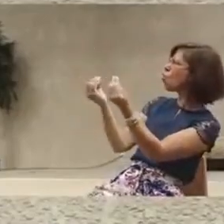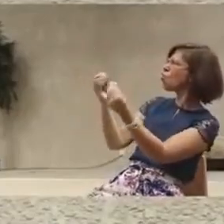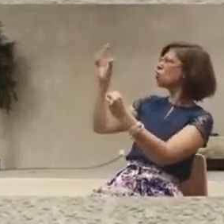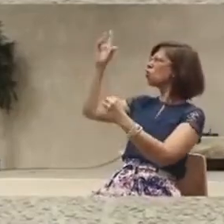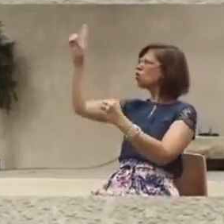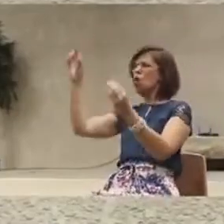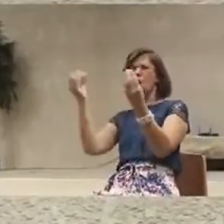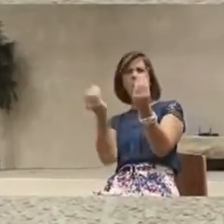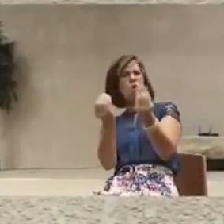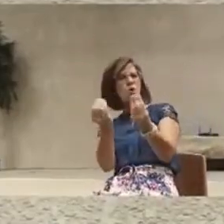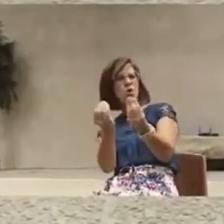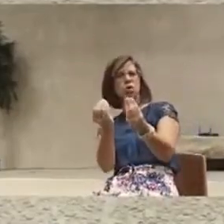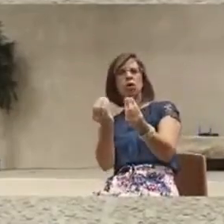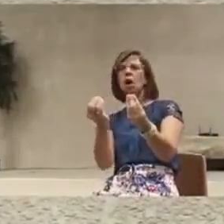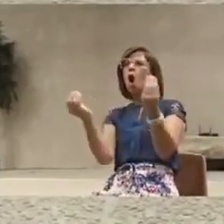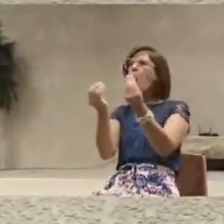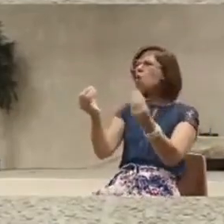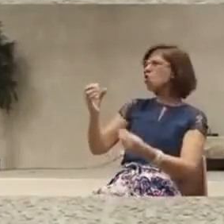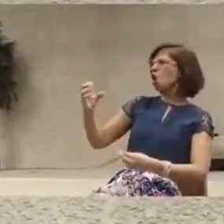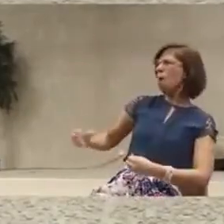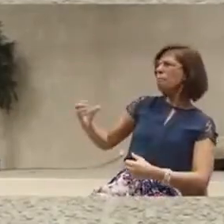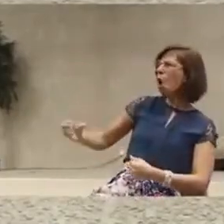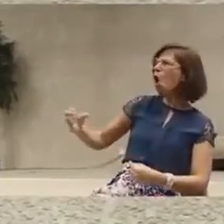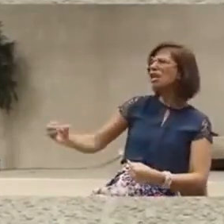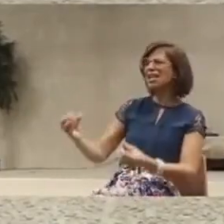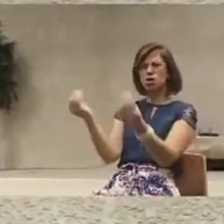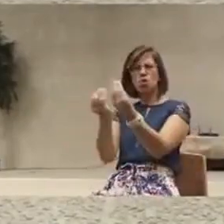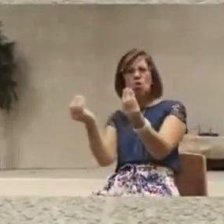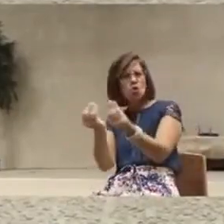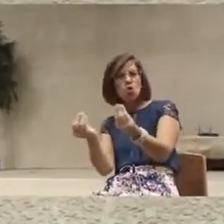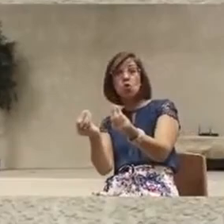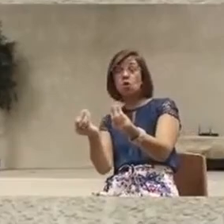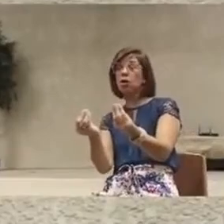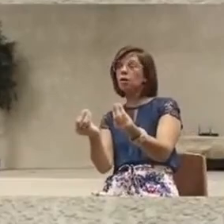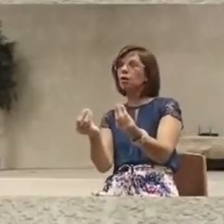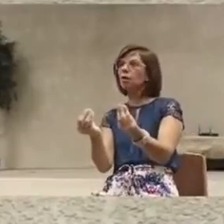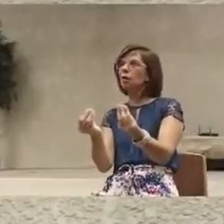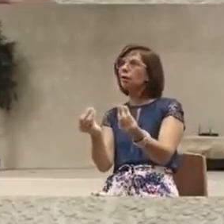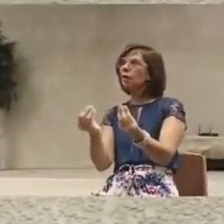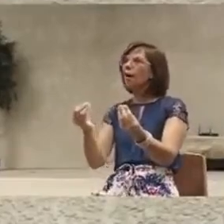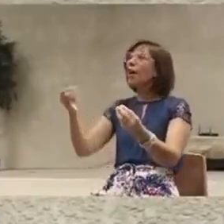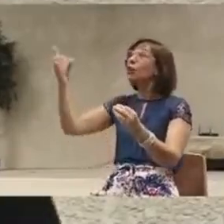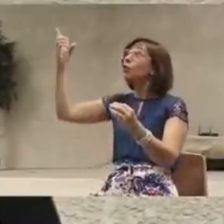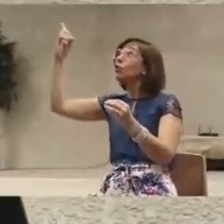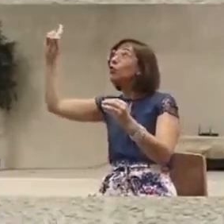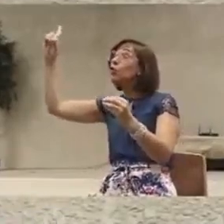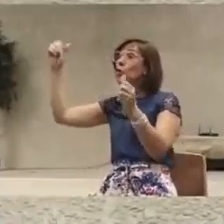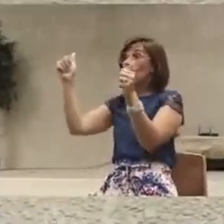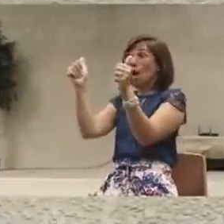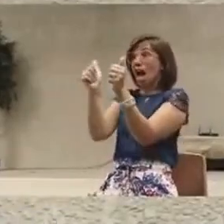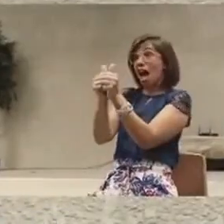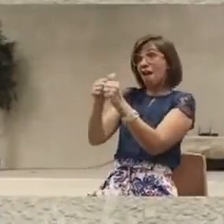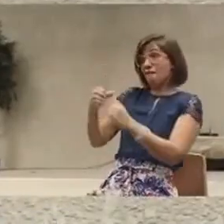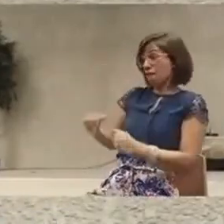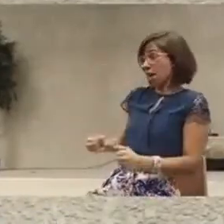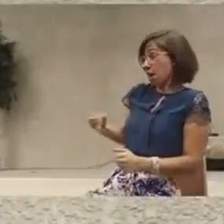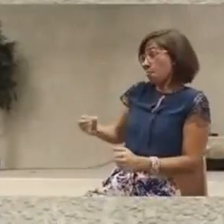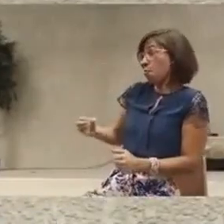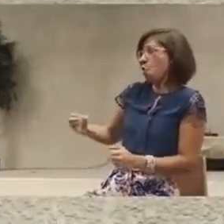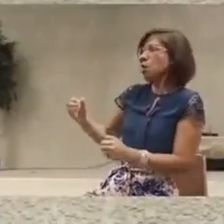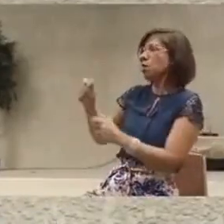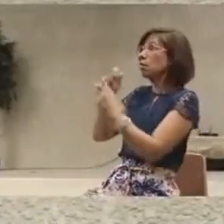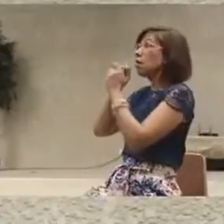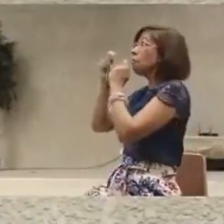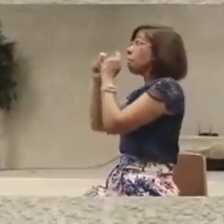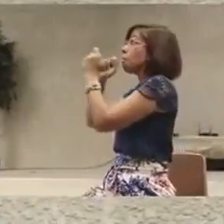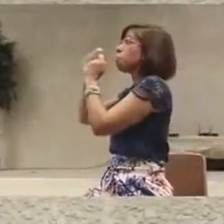maintenant? Alors que Dieu est en train de parler à son serviteur pour leur préparer un avenir, une